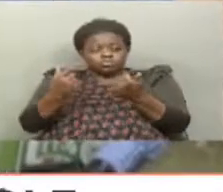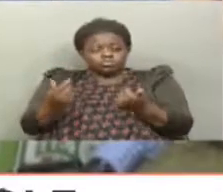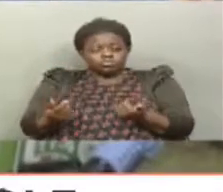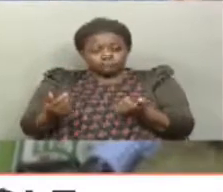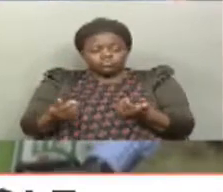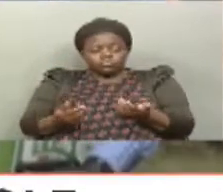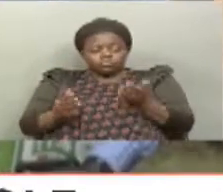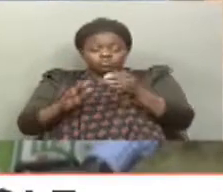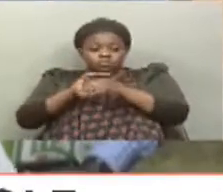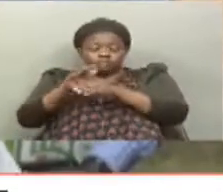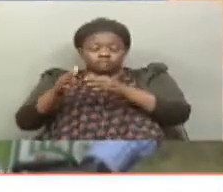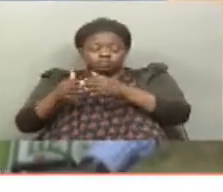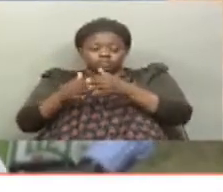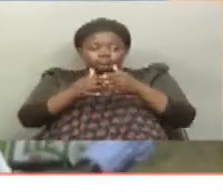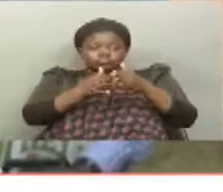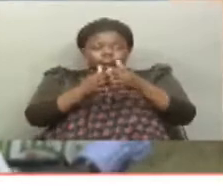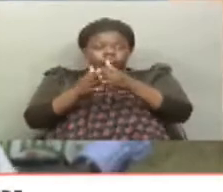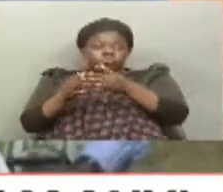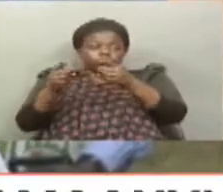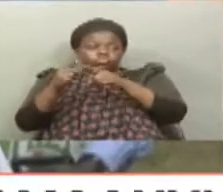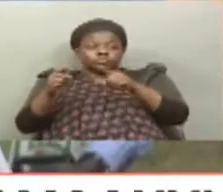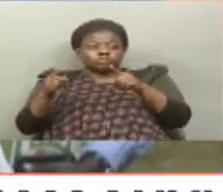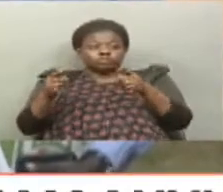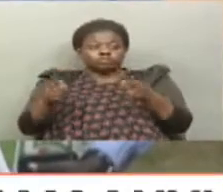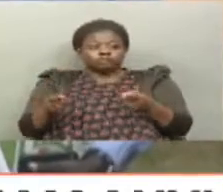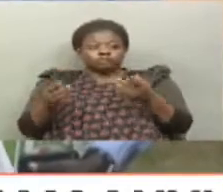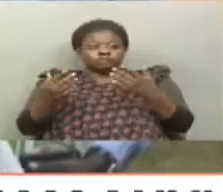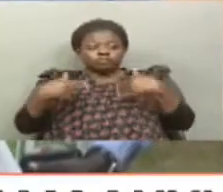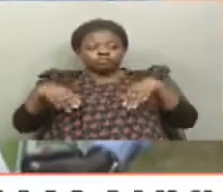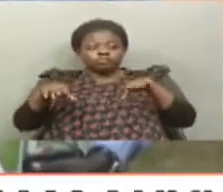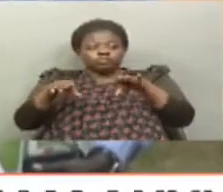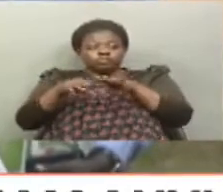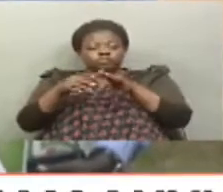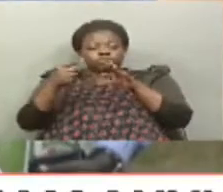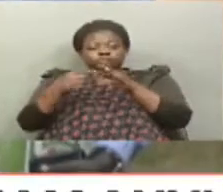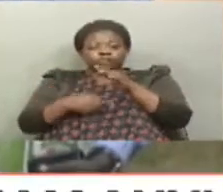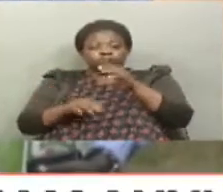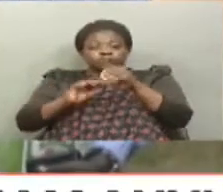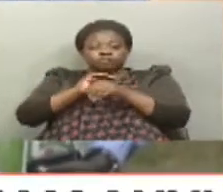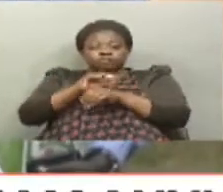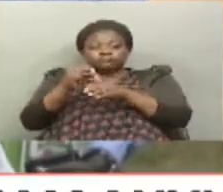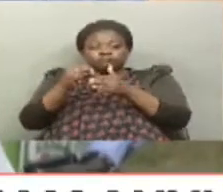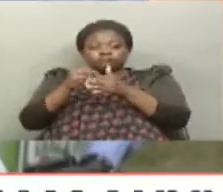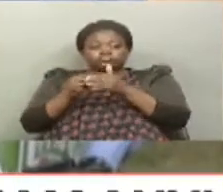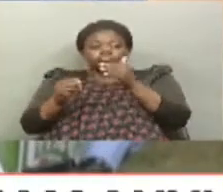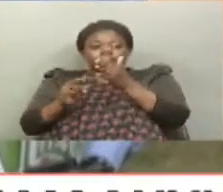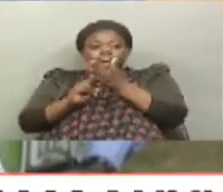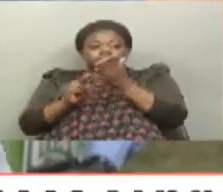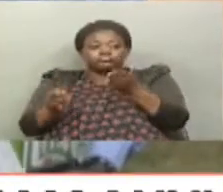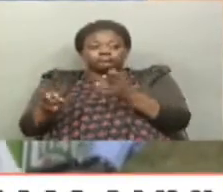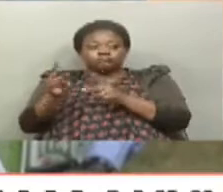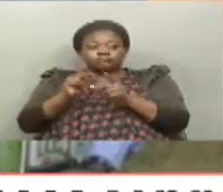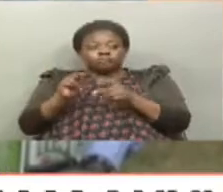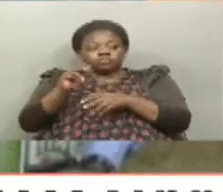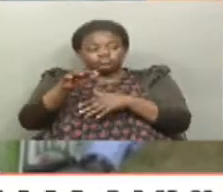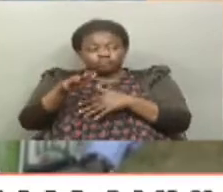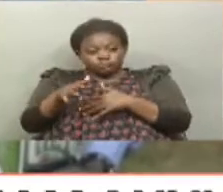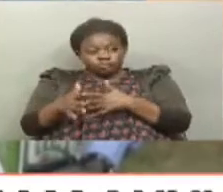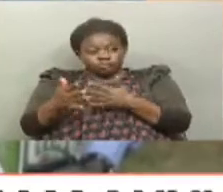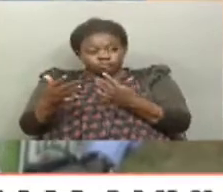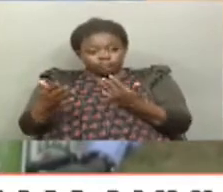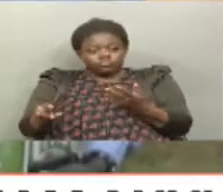tugenda kuddaabiriza leero naye ekisinga obukulu mukujidabiriza ne sente zetutaddemu be bantu bano kati abantu bano